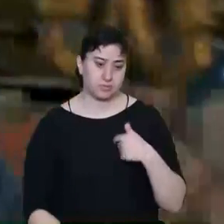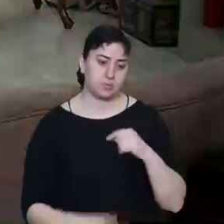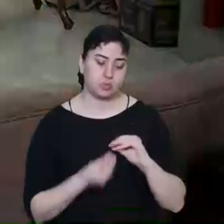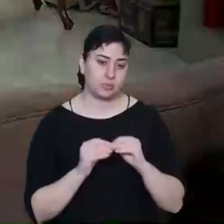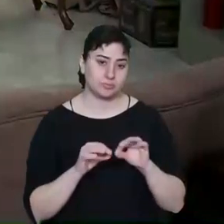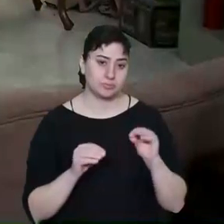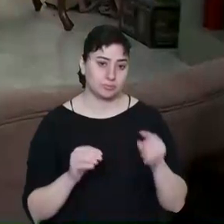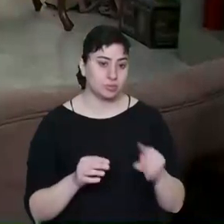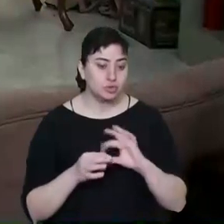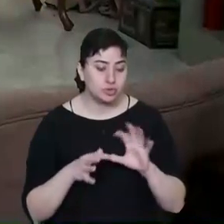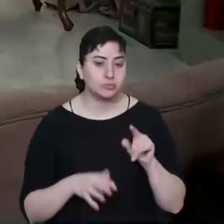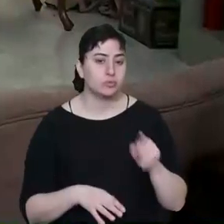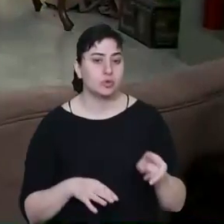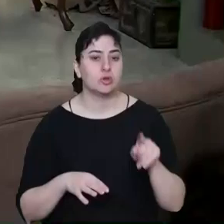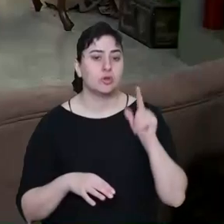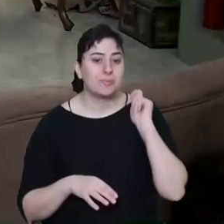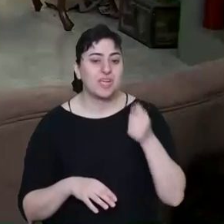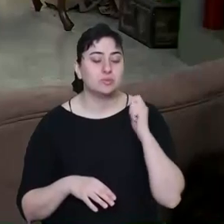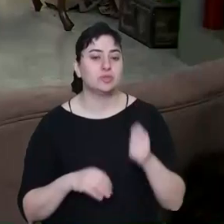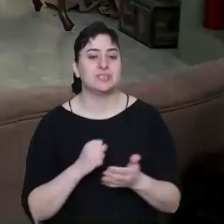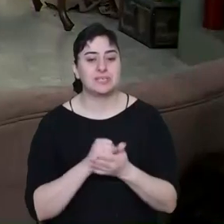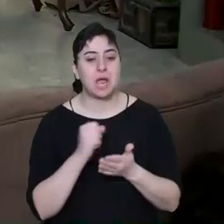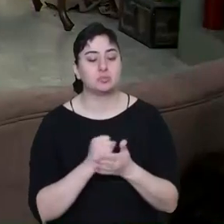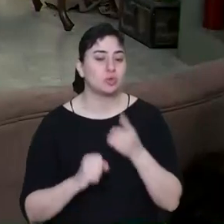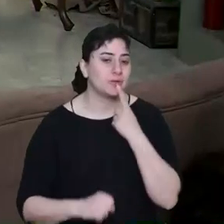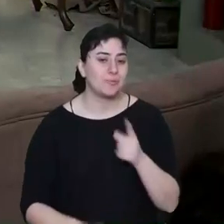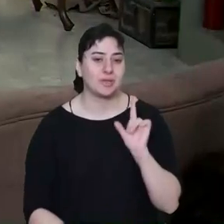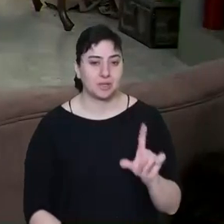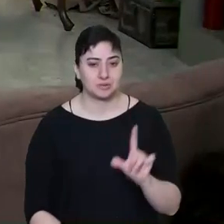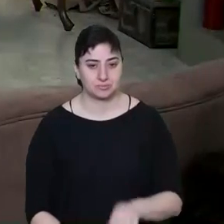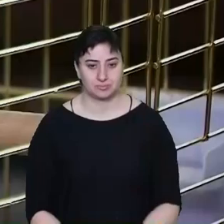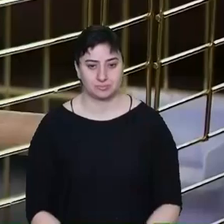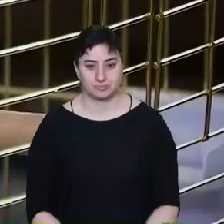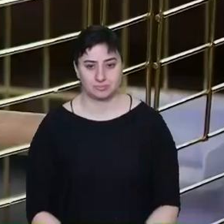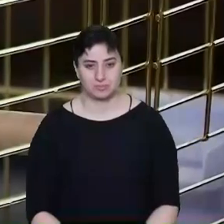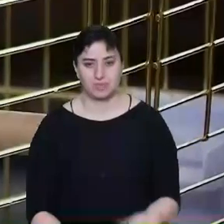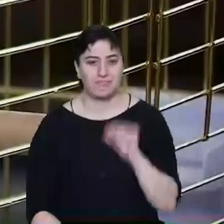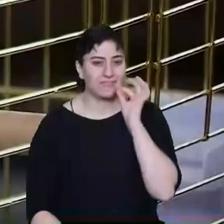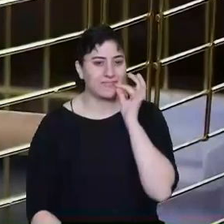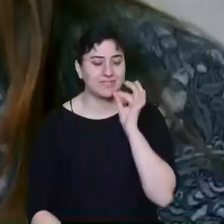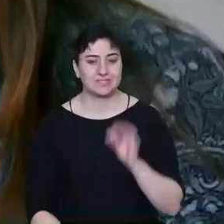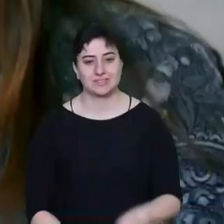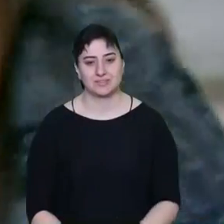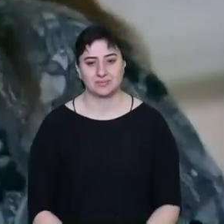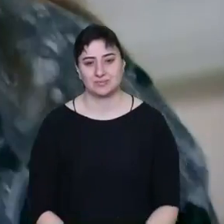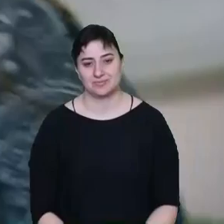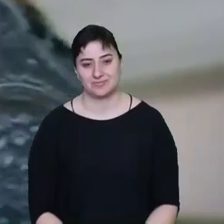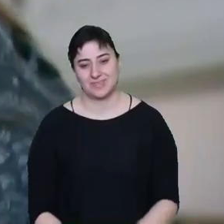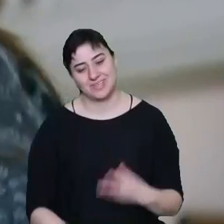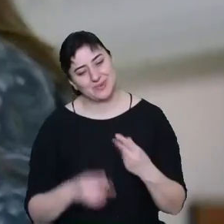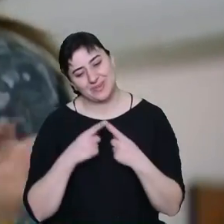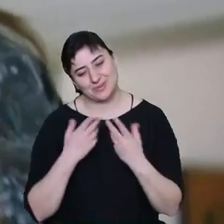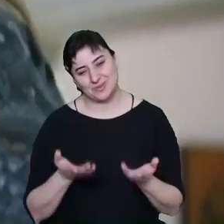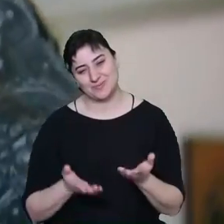sorunumuza bakalım. Bu hayvanın mutlaka Trabzon demesi kafesi şart. Kendine çevirdi. Fıstık. Fıstık. Ah, çok